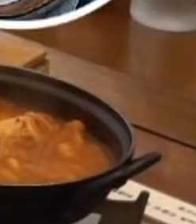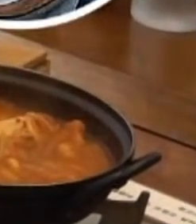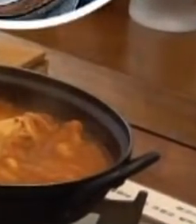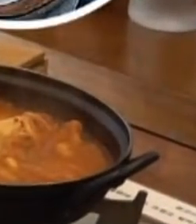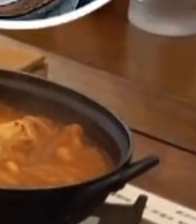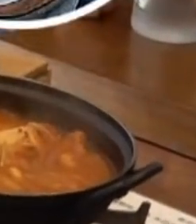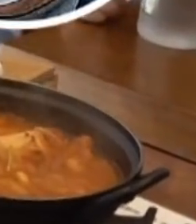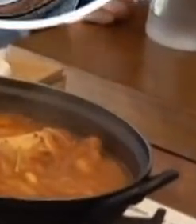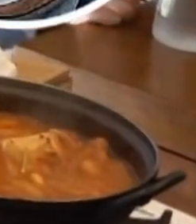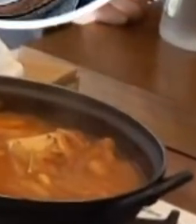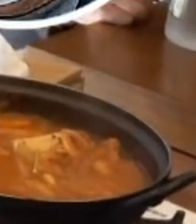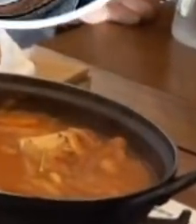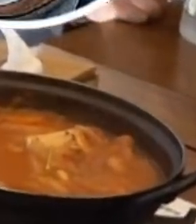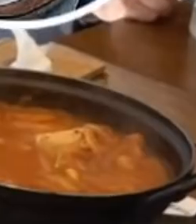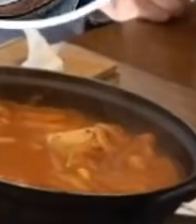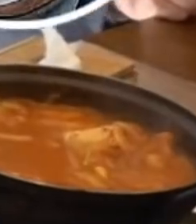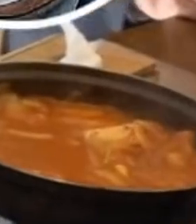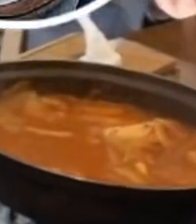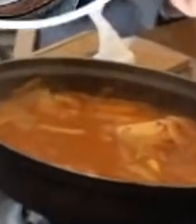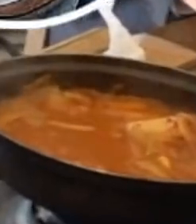나라를 먹여 살리신 분이니까